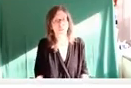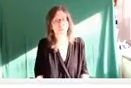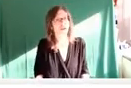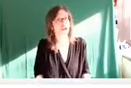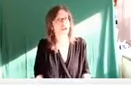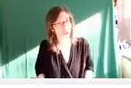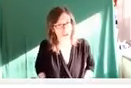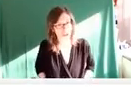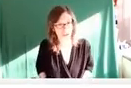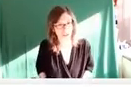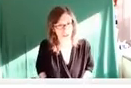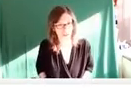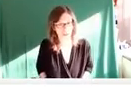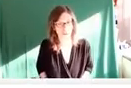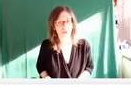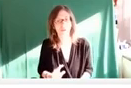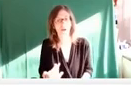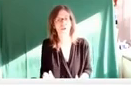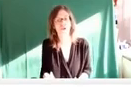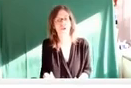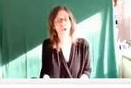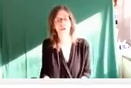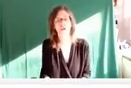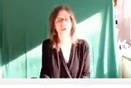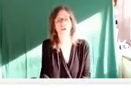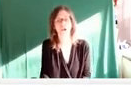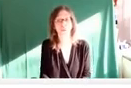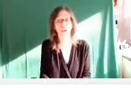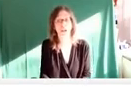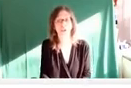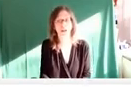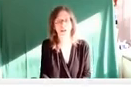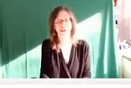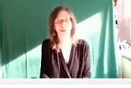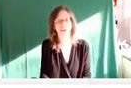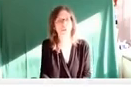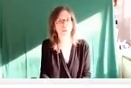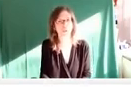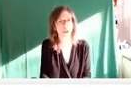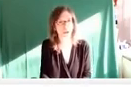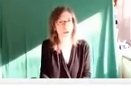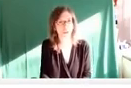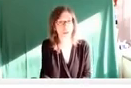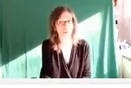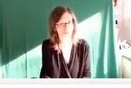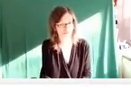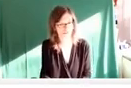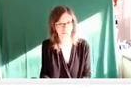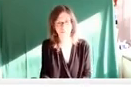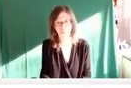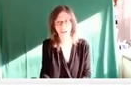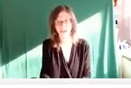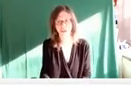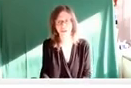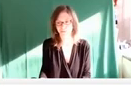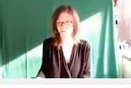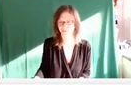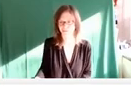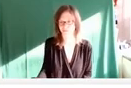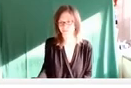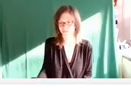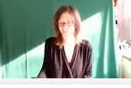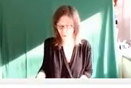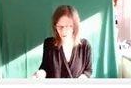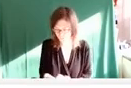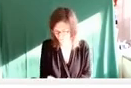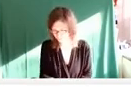côté du p-value quantitatif. Donc, j'irai pas tellement plus loin dans ce domaine-là. Et on aurait une